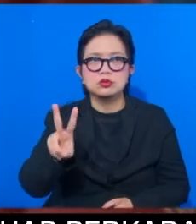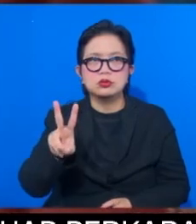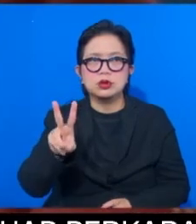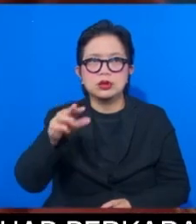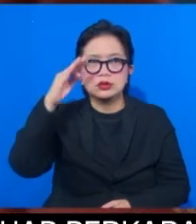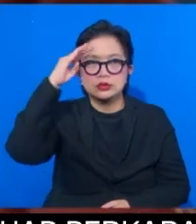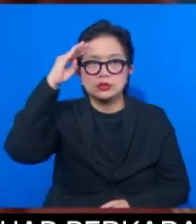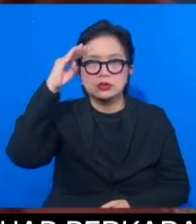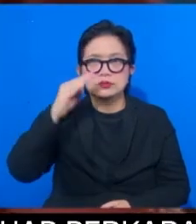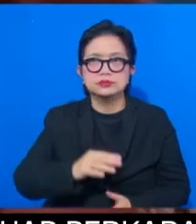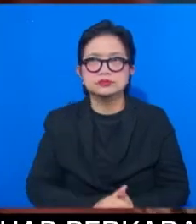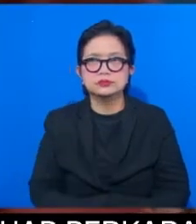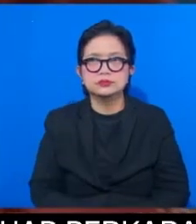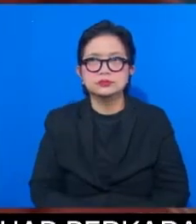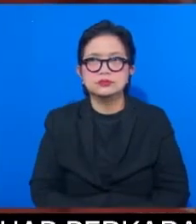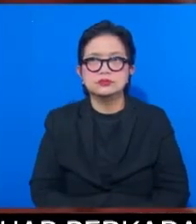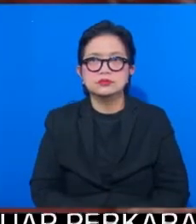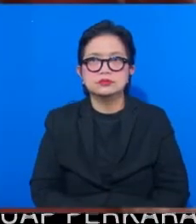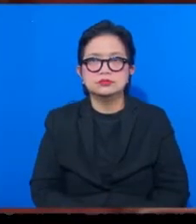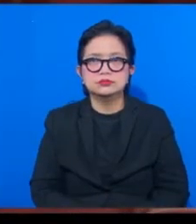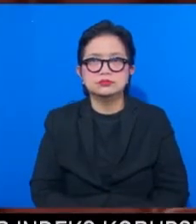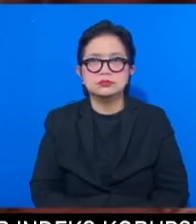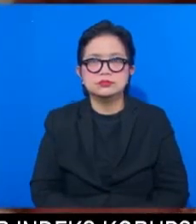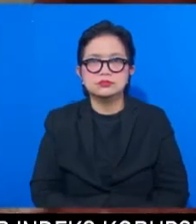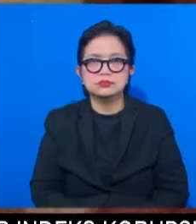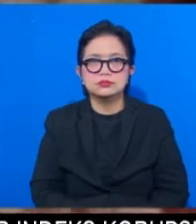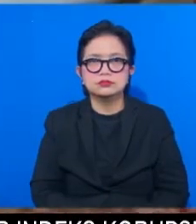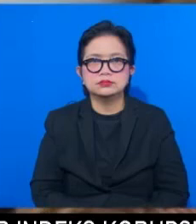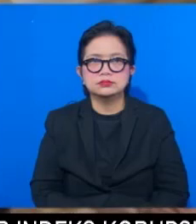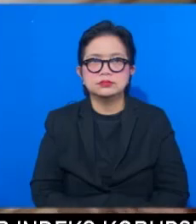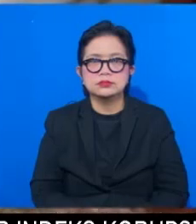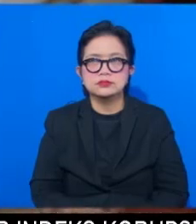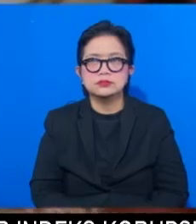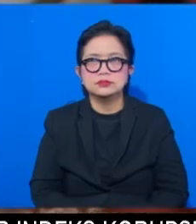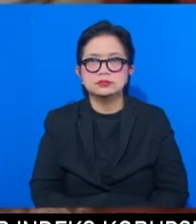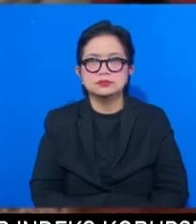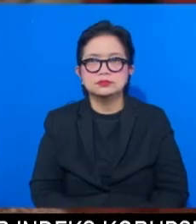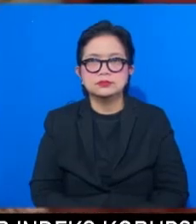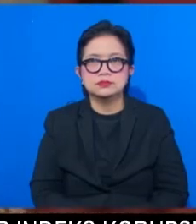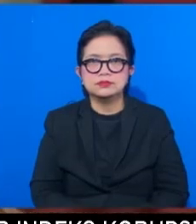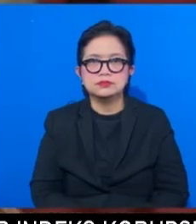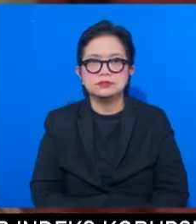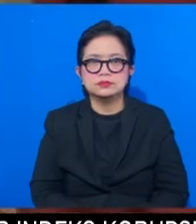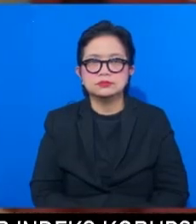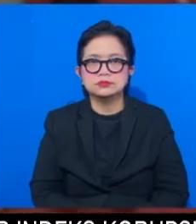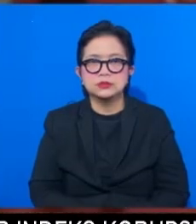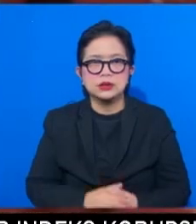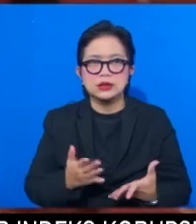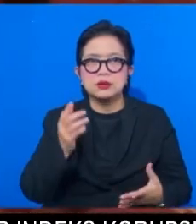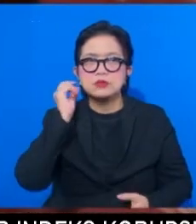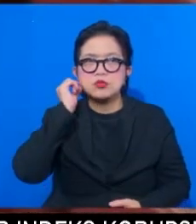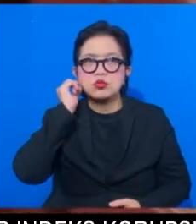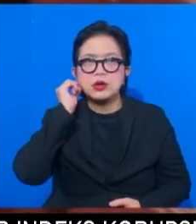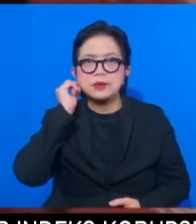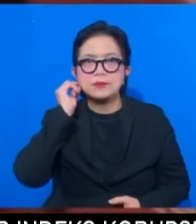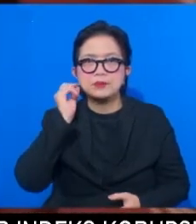1 cewek, 2 cowok, 1 supir yang laki-laki, 1 di belakang. Oh, informasinya memang dari arah sana sudah dikejar orang. Ya? Oh, informasi kondisi si cewek itu juga tanpa